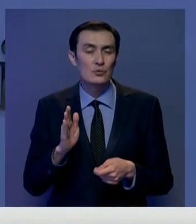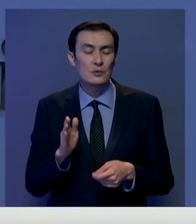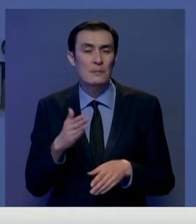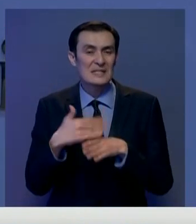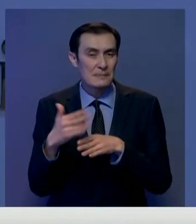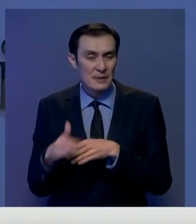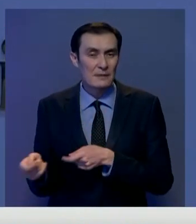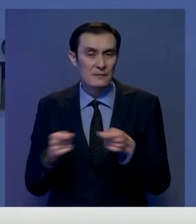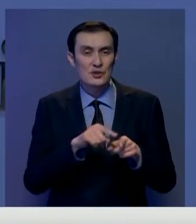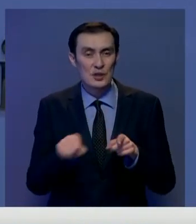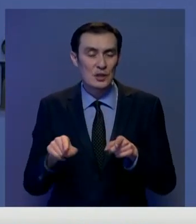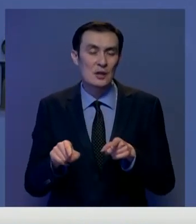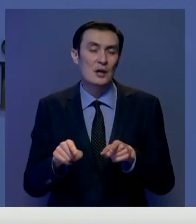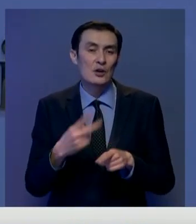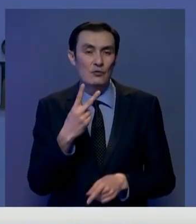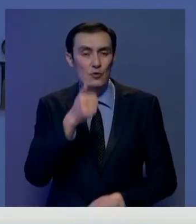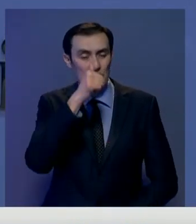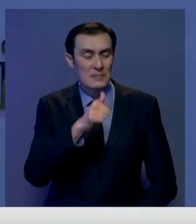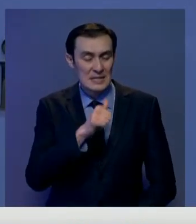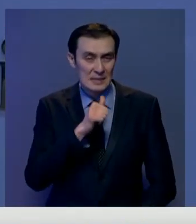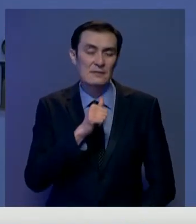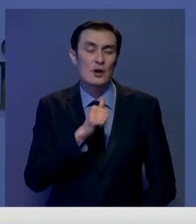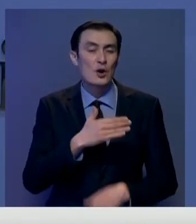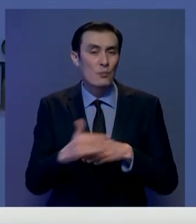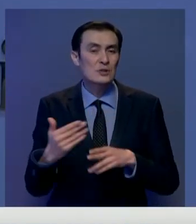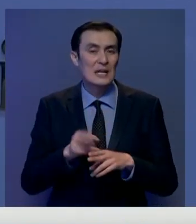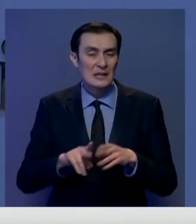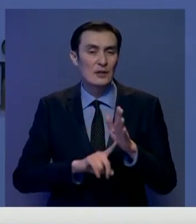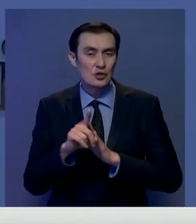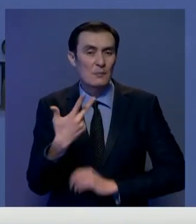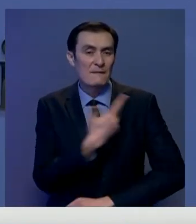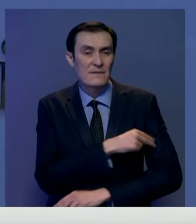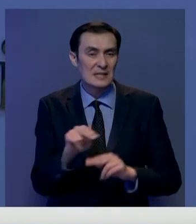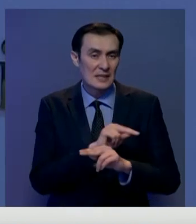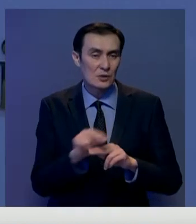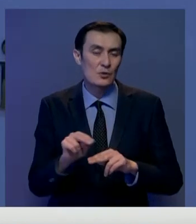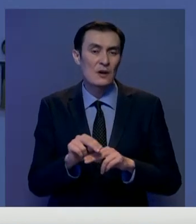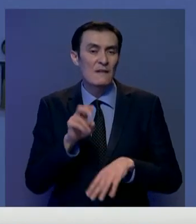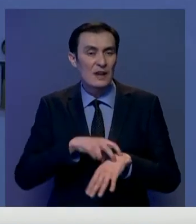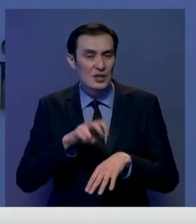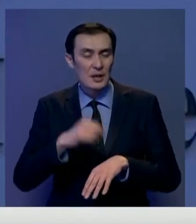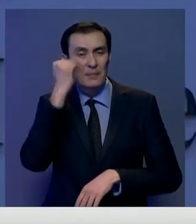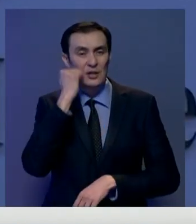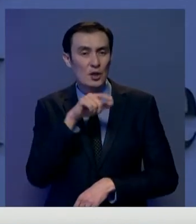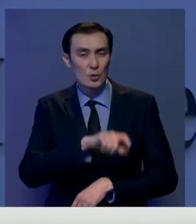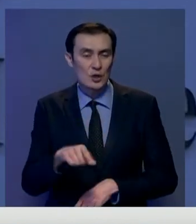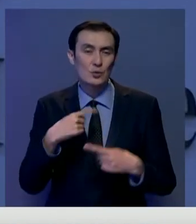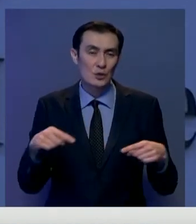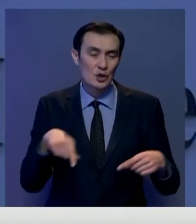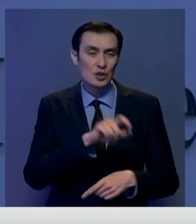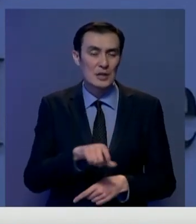поступать последовательно в течение ближайших 2 месяцев, после чего мы начнем вакцинацию медработников, пожилых людей и других